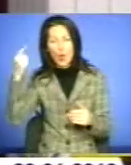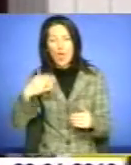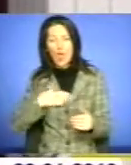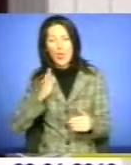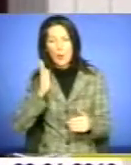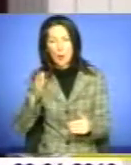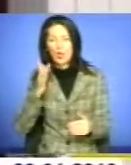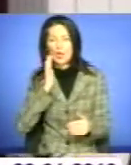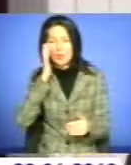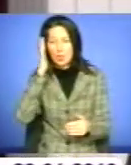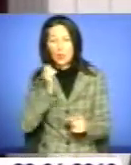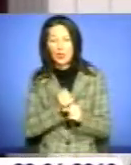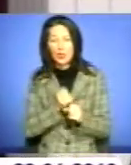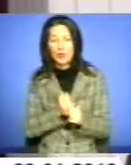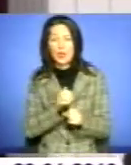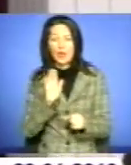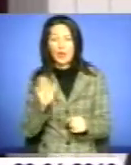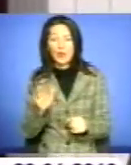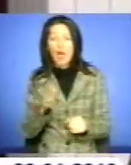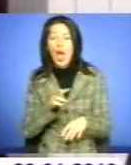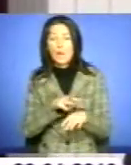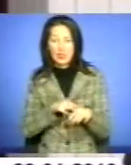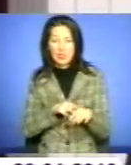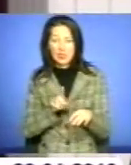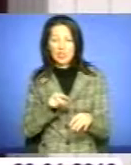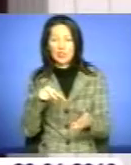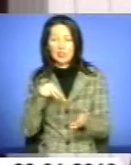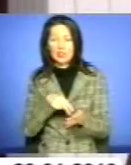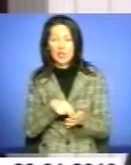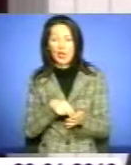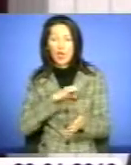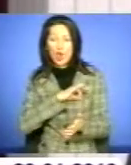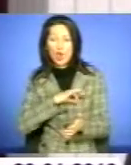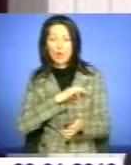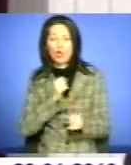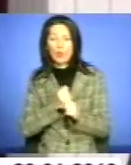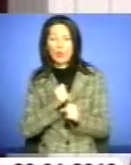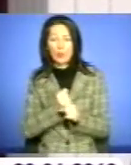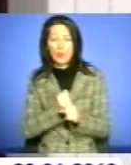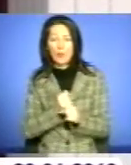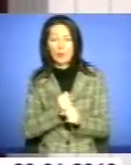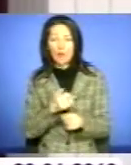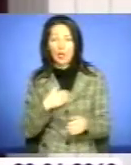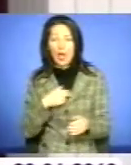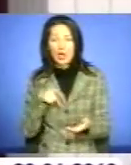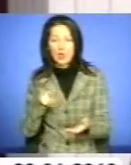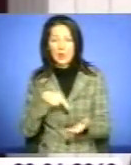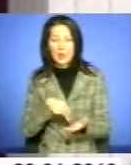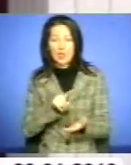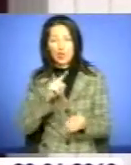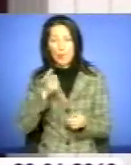мрія – працювати в міліції чи стати якимось юридичним працівником. І я сюди прийшла, щоб більше